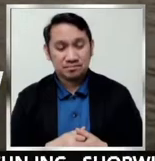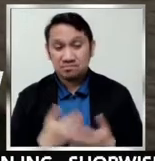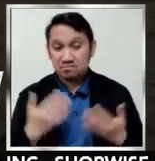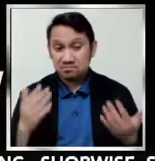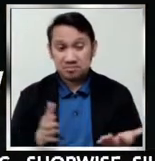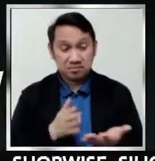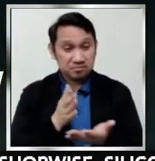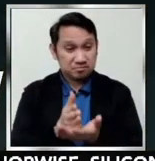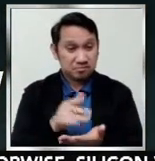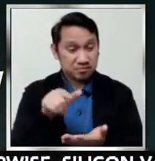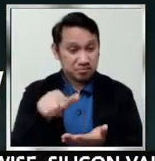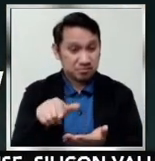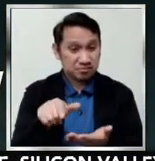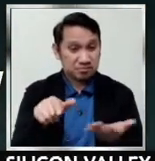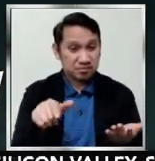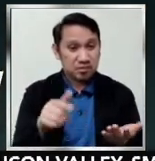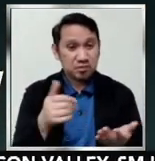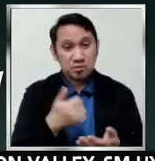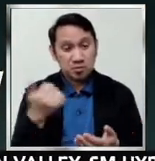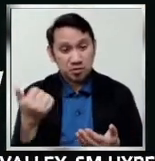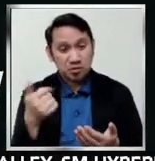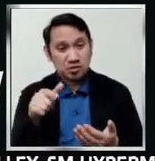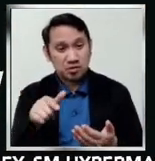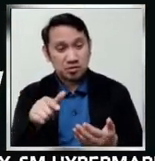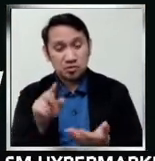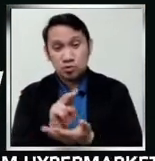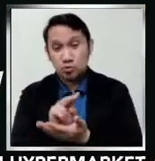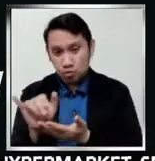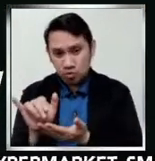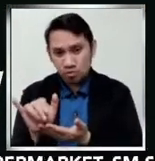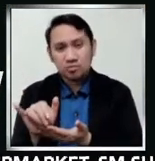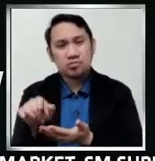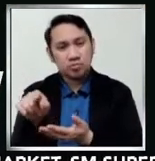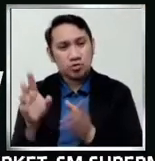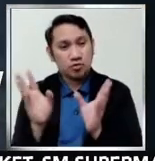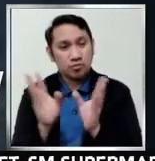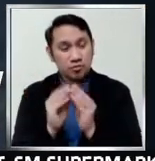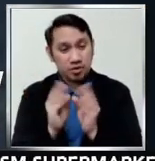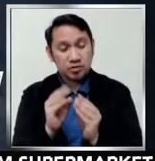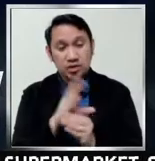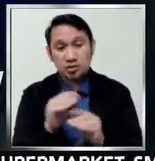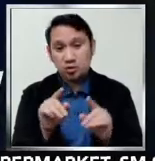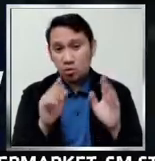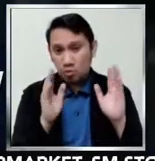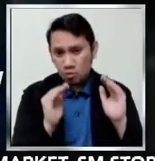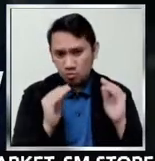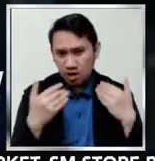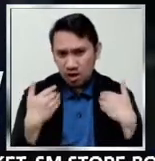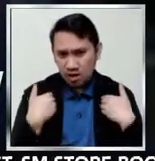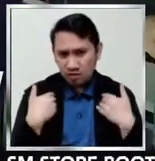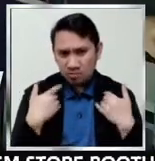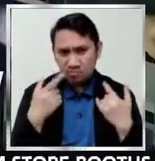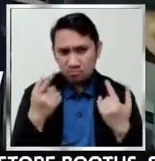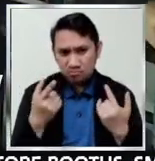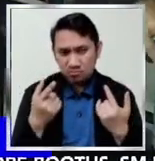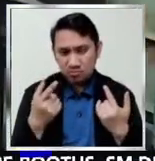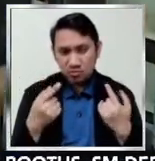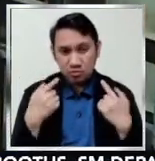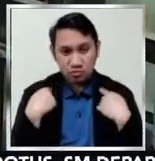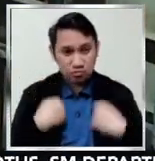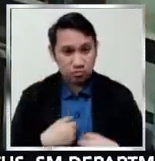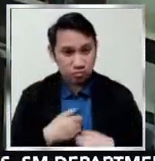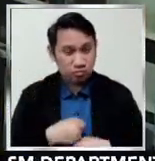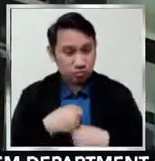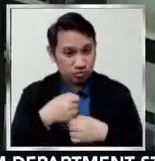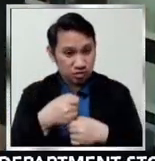Comic-Cons abroad tulad ng New York Comic-Con. Pero magkakaroon din kaya ng international release ng Voltes 5 Legacy? Yes,